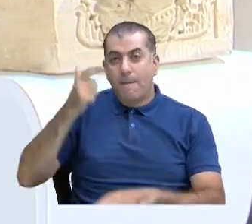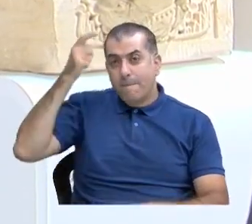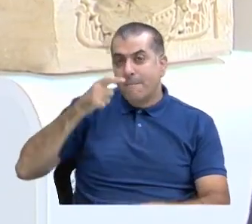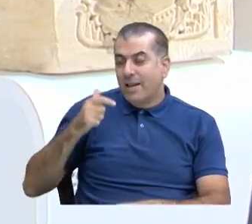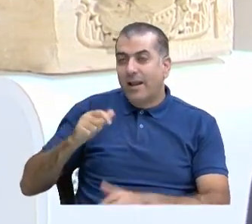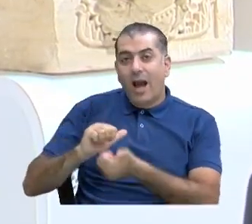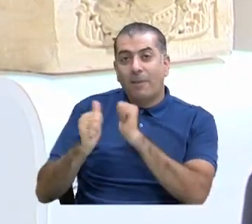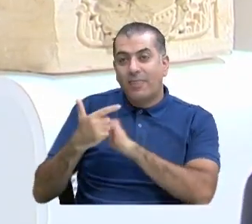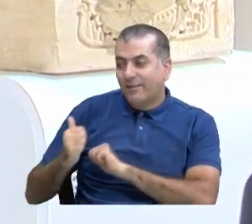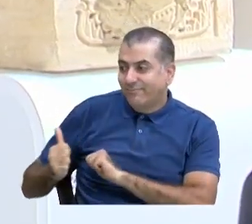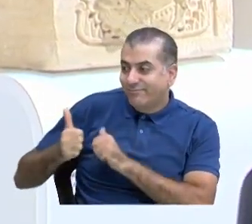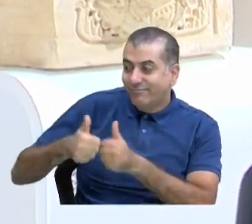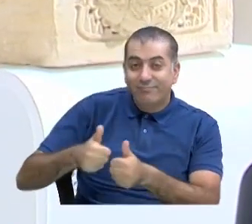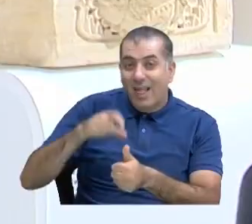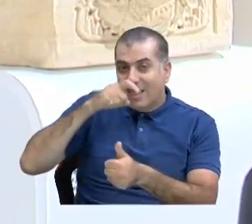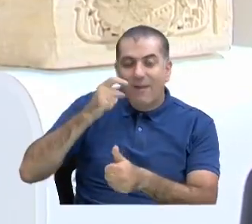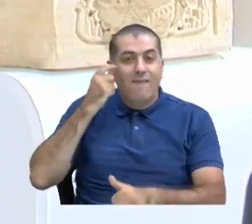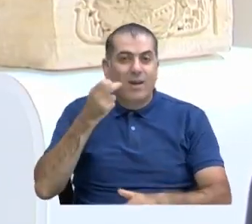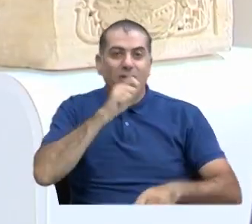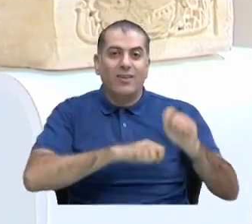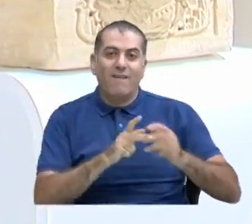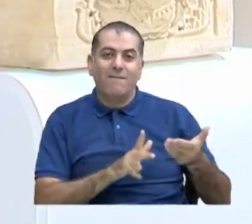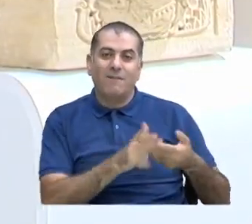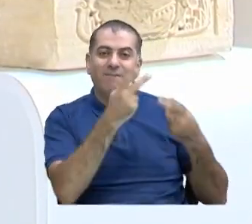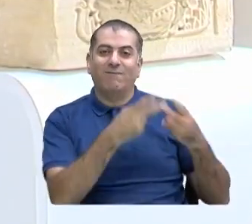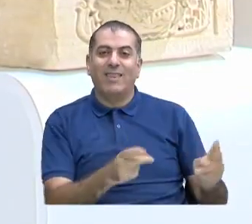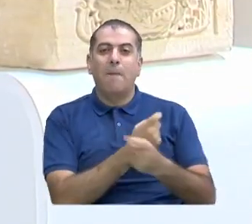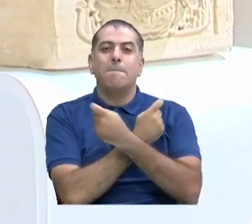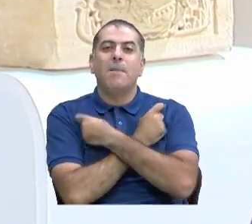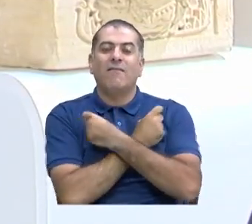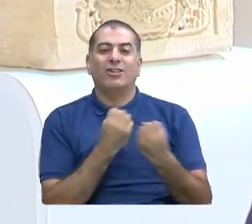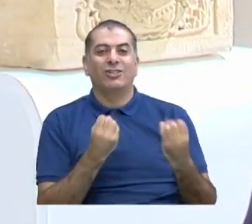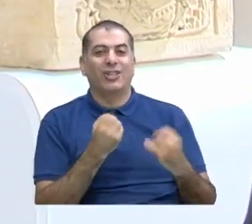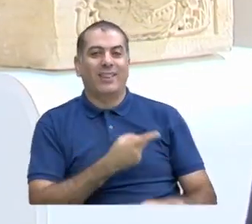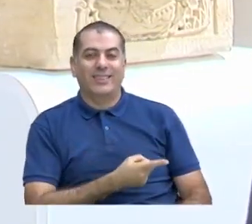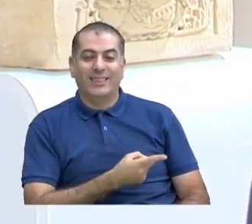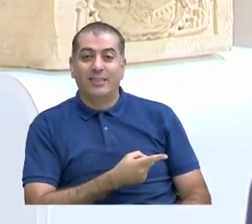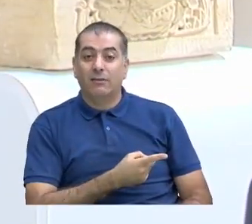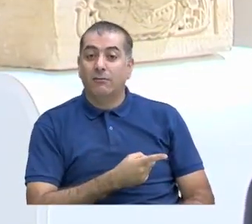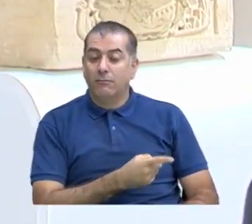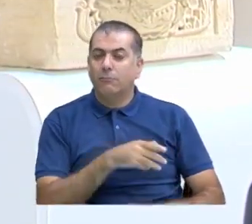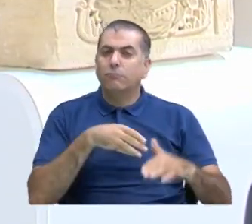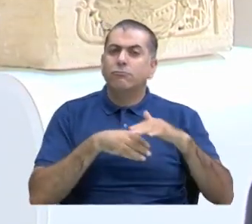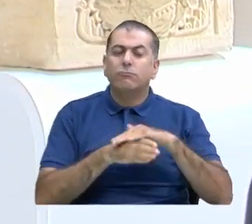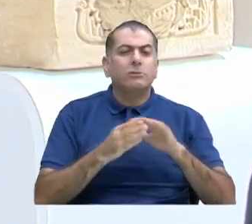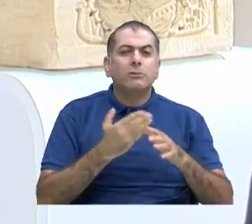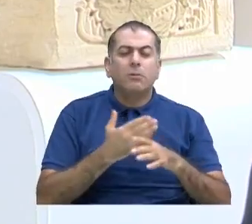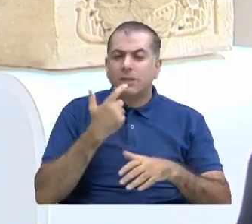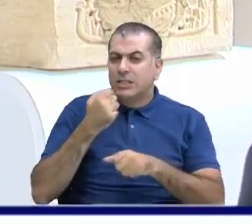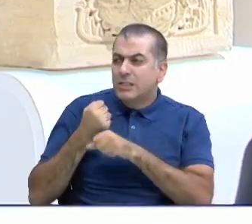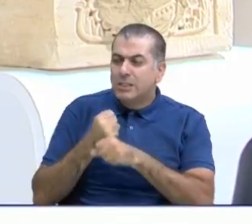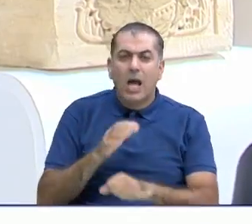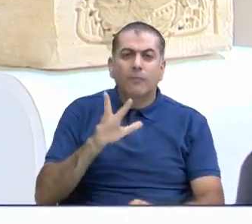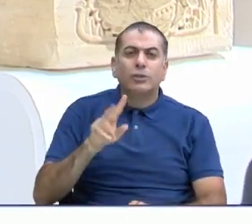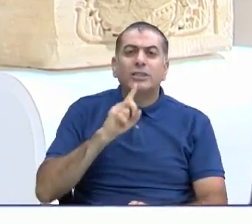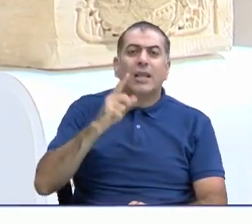الملك عبد الله الثاني الى محافظه الطفيله وياتي ايضا ضمن النشاطات والفعاليات والاحتفالات يوبيل